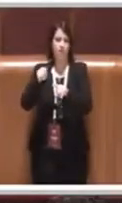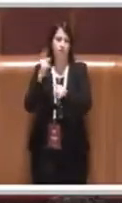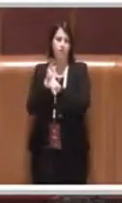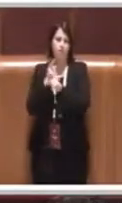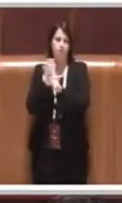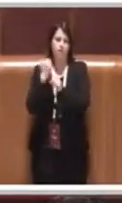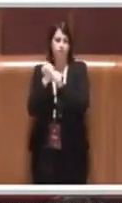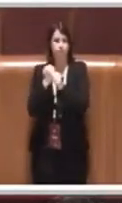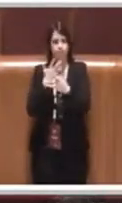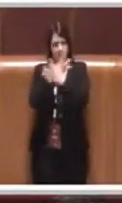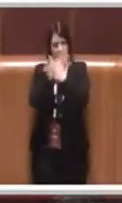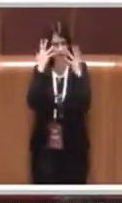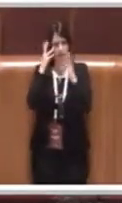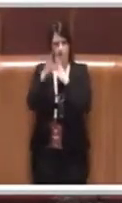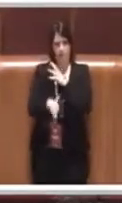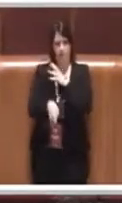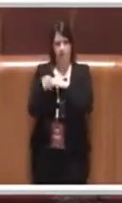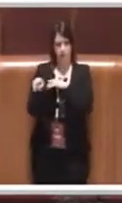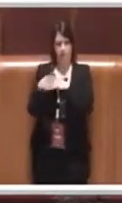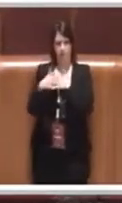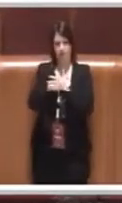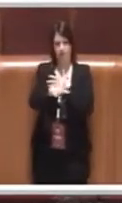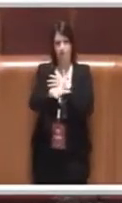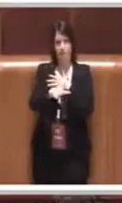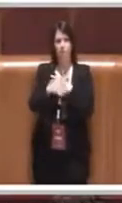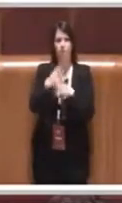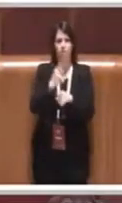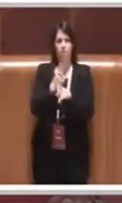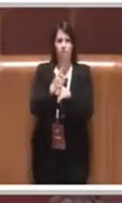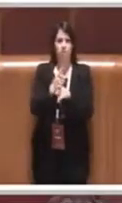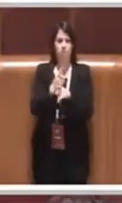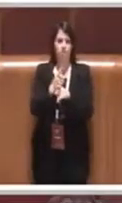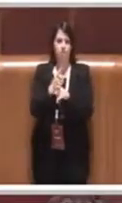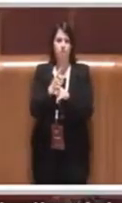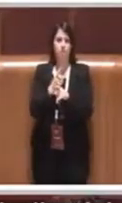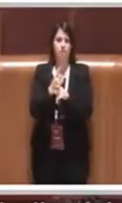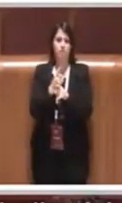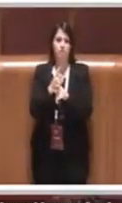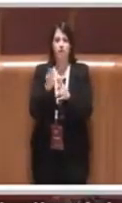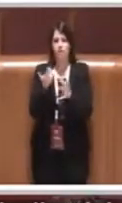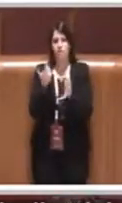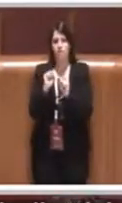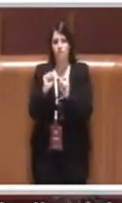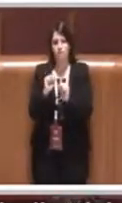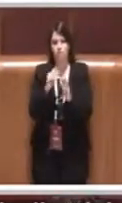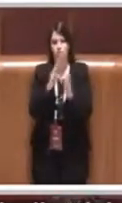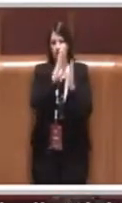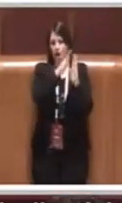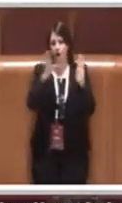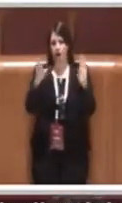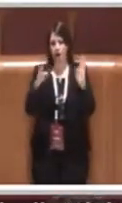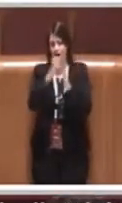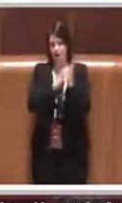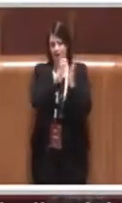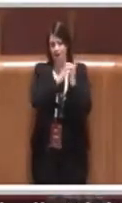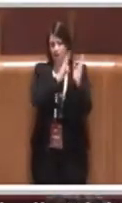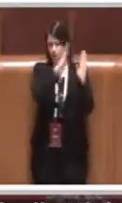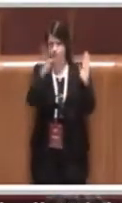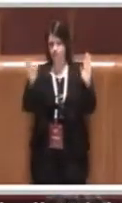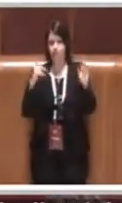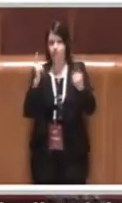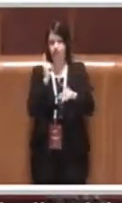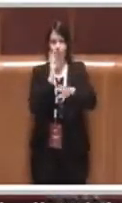aula il nuovo regolamento dell'accesso agli atti, insomma, che riordina tutto l'accesso documentale e, diciamo, tra le varie attività, ma anche, insomma, nel